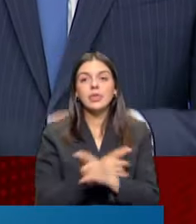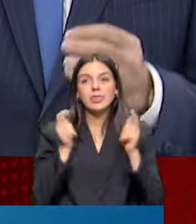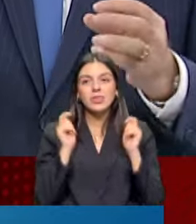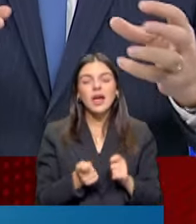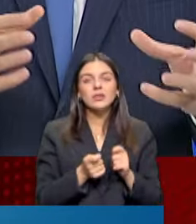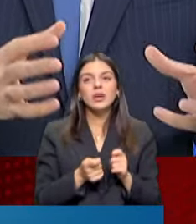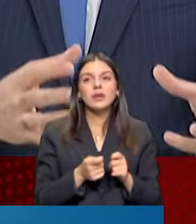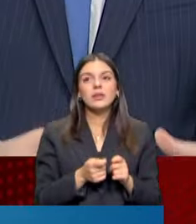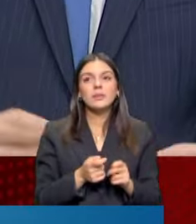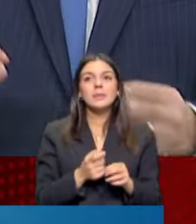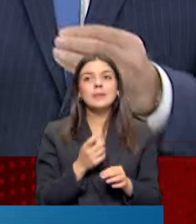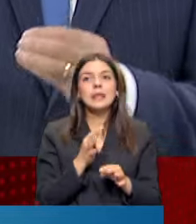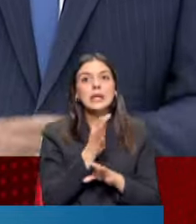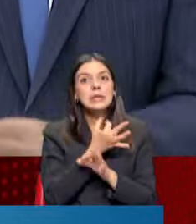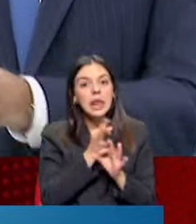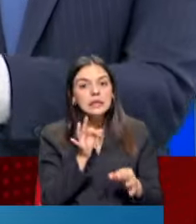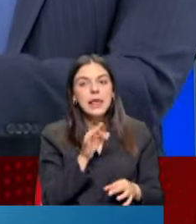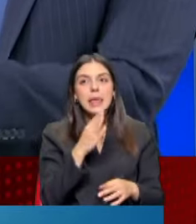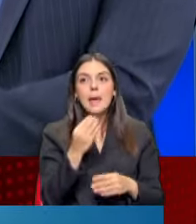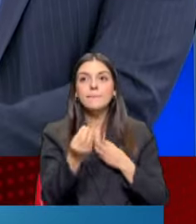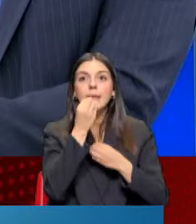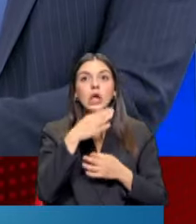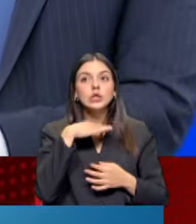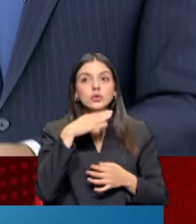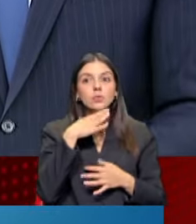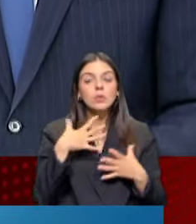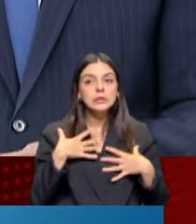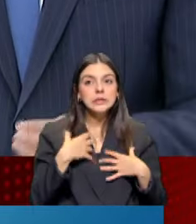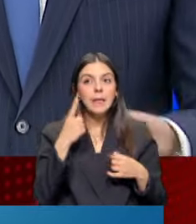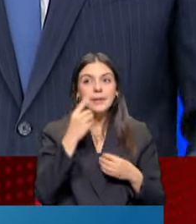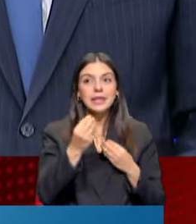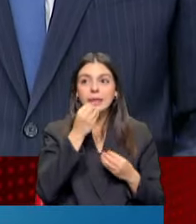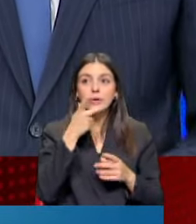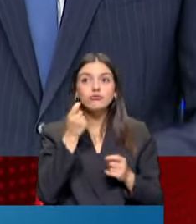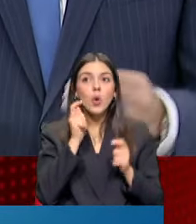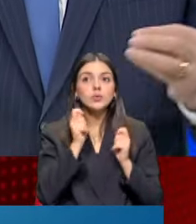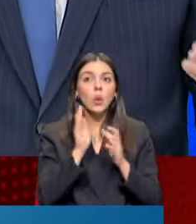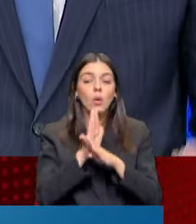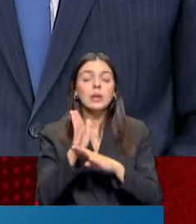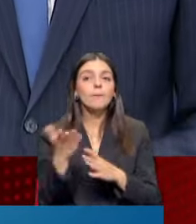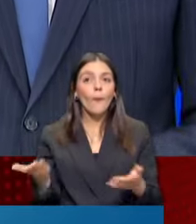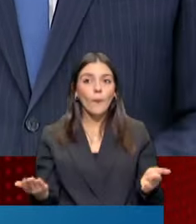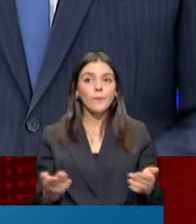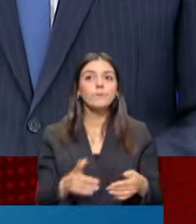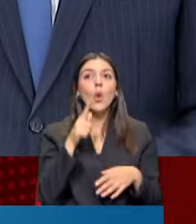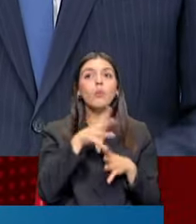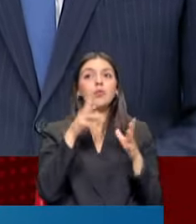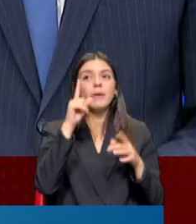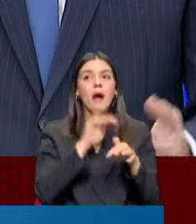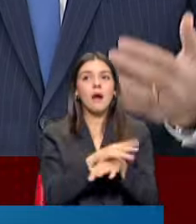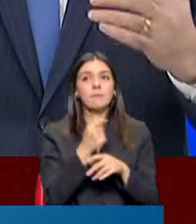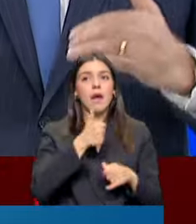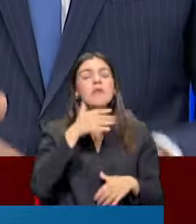gerçekten kaliteli, besleyici bir besine ulaşmasını çok zorlaştırdı. O kadar büyük bir hayat pahalılığı var